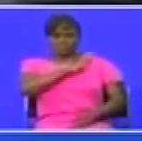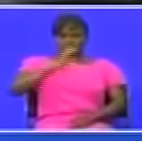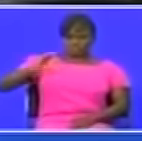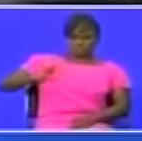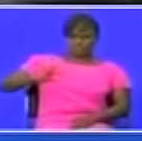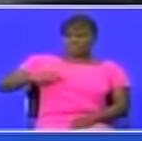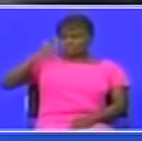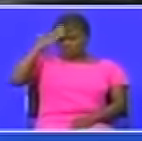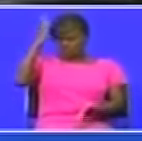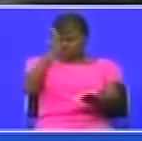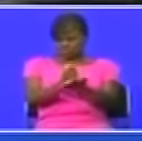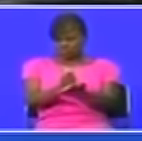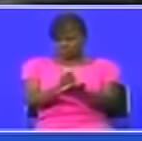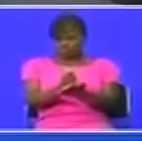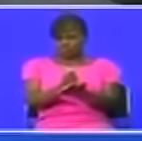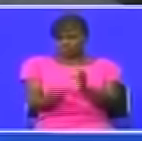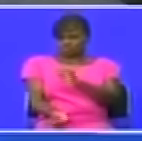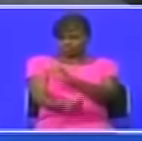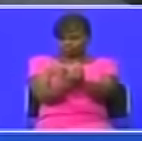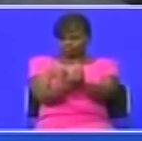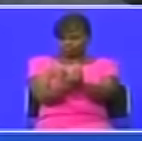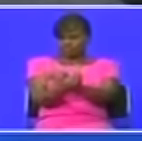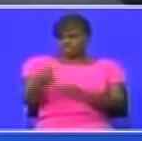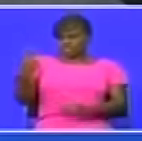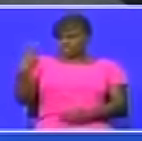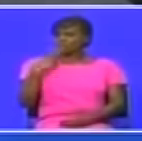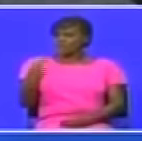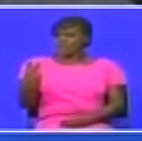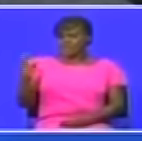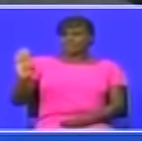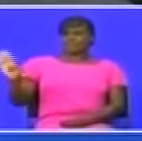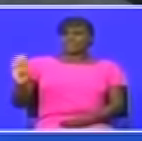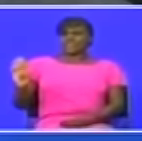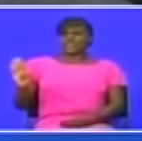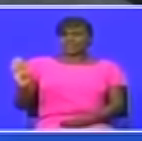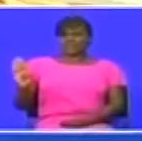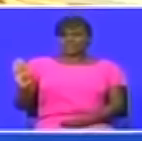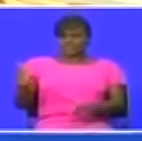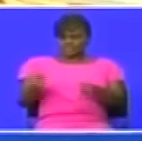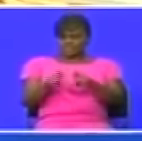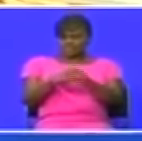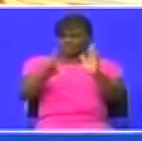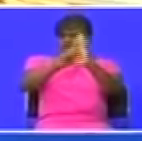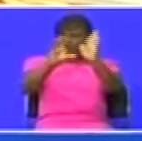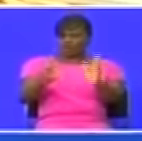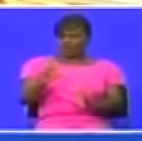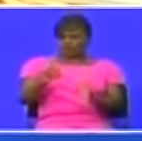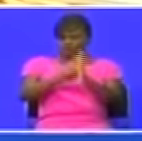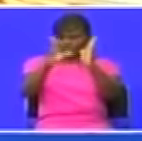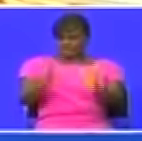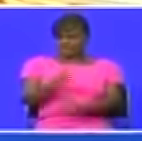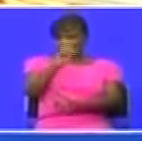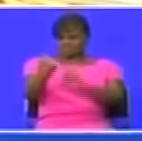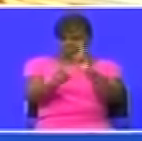linalojaribu kufumba ukweli wa madai ya ulaji mlungula wa shilingi milioni 200. Wakili Fred Ngatia akimhoji Geoffrey Kiplagat kwa